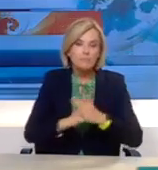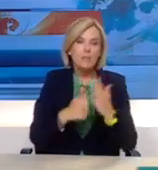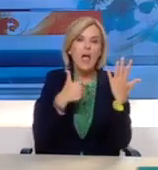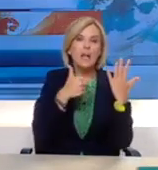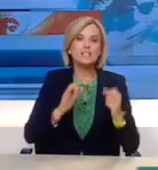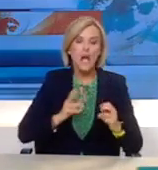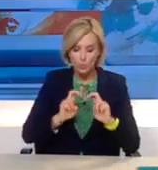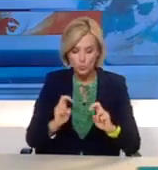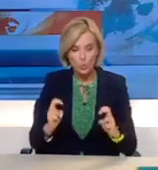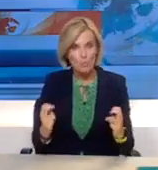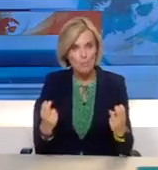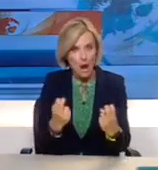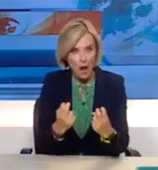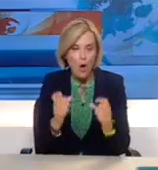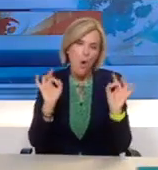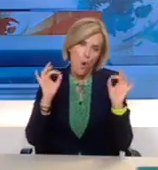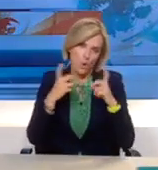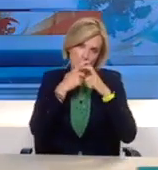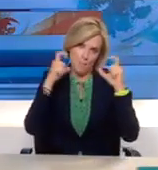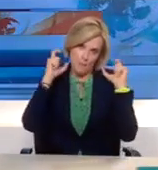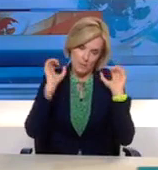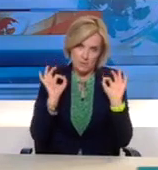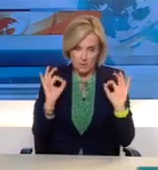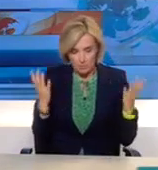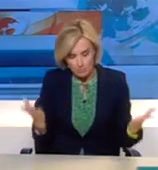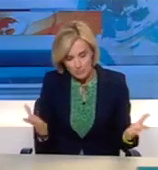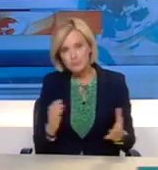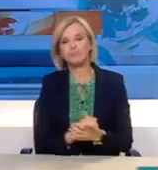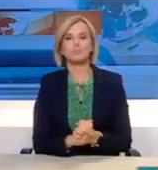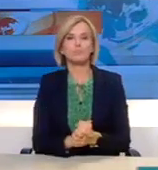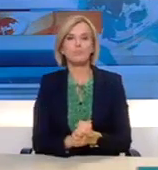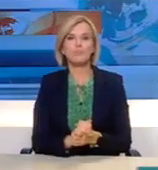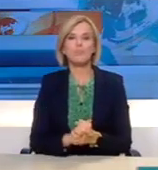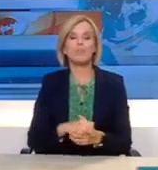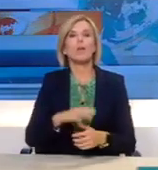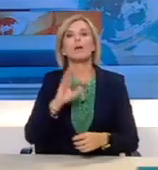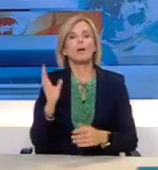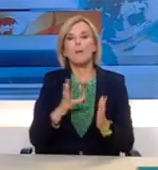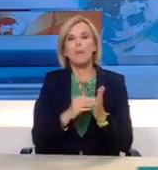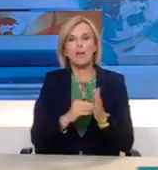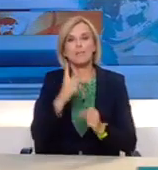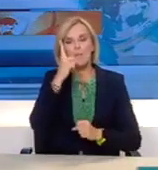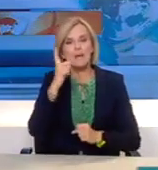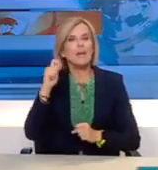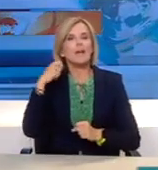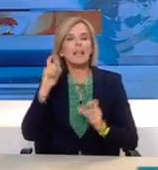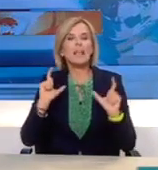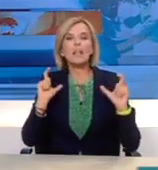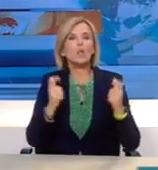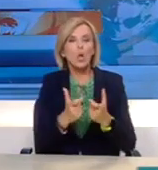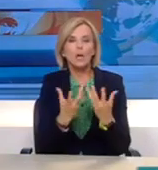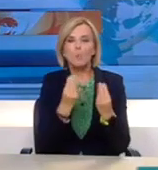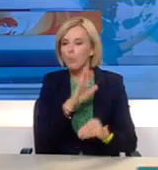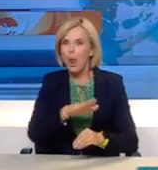τεθεί ικανά όρια στον επιτρεπόμενο αριθμό ατόμων ανά τραπέζι, ώστε να είναι δυνατή η έξοδος μιας ολόκληρης οικογένειας και να μην μείνει κανένας